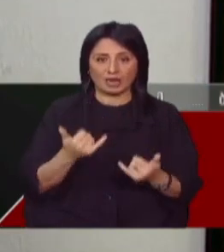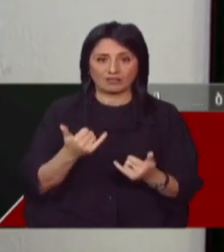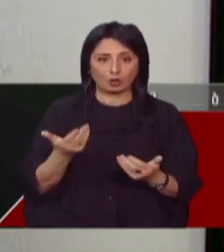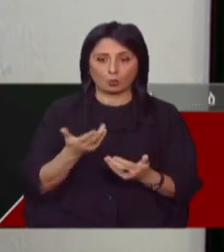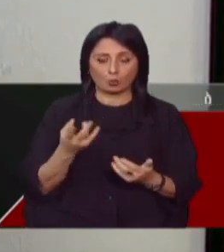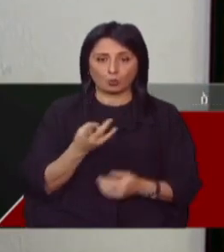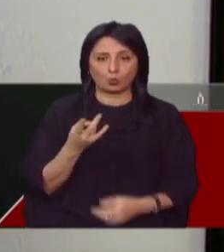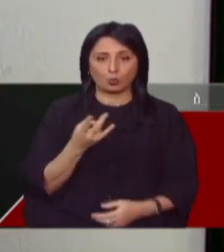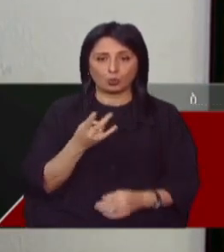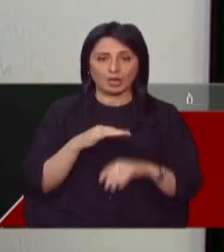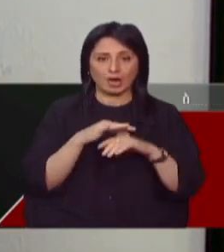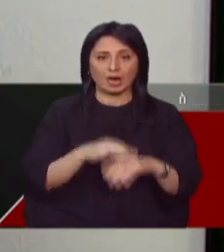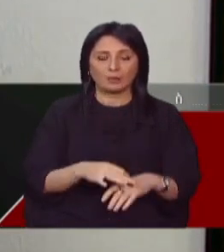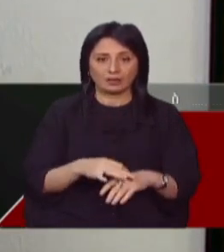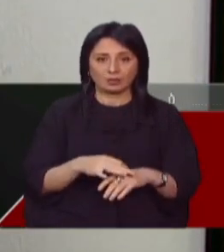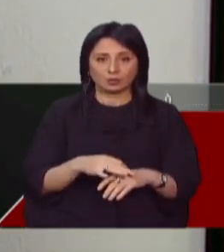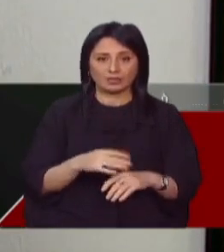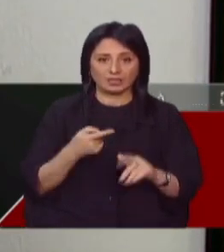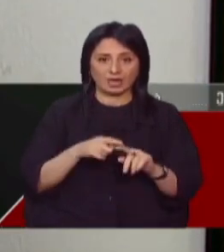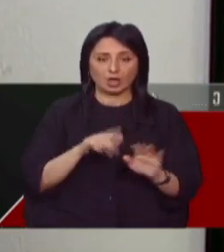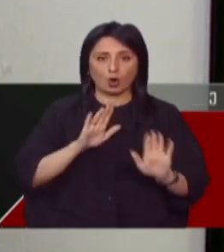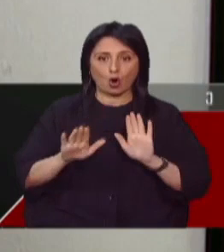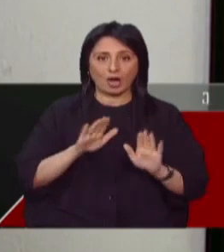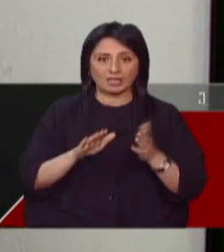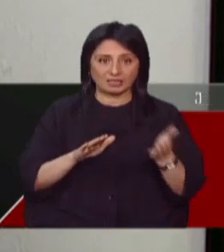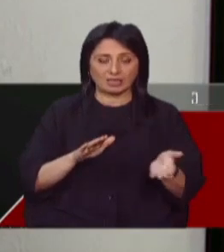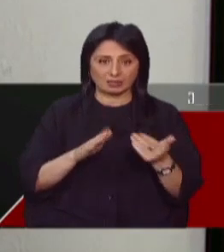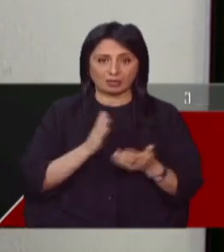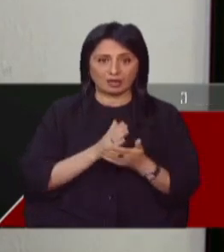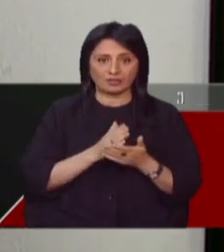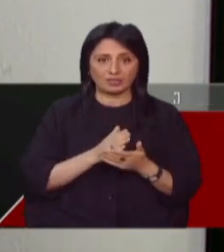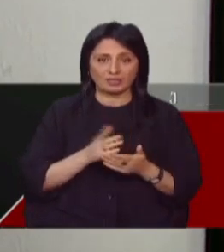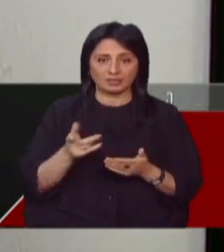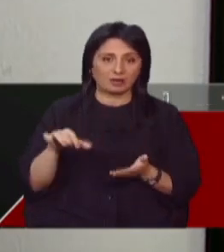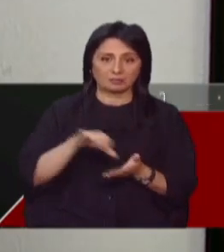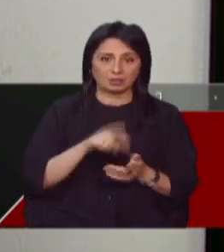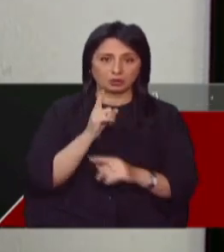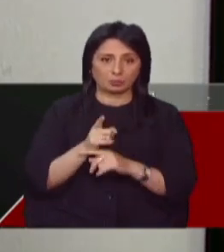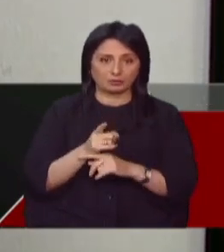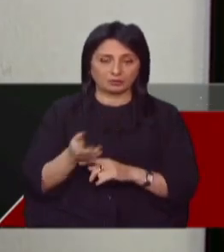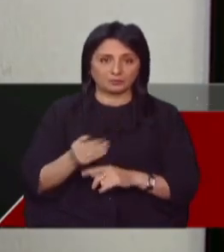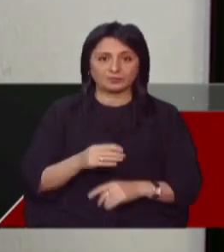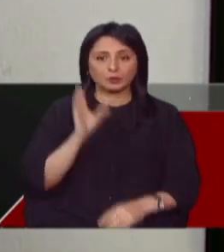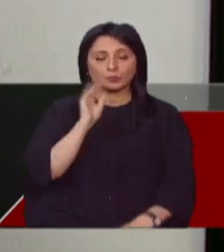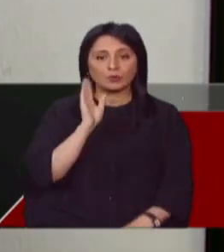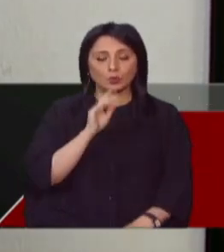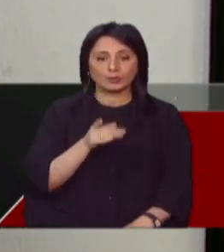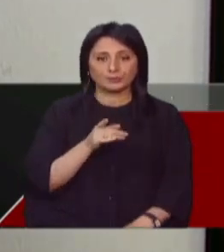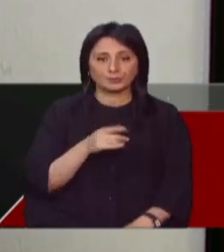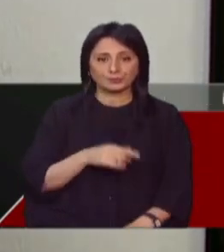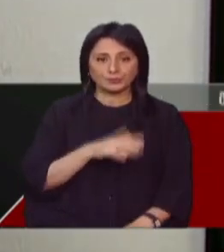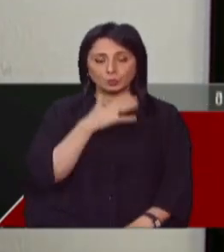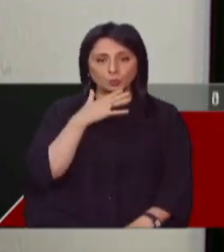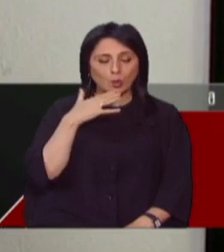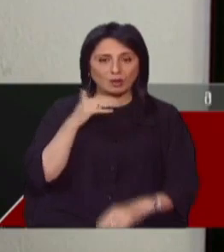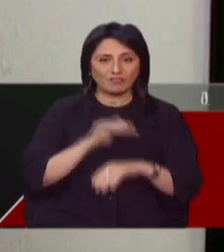რომელიც უნდა გაიმართოს, იგი არის ორგანიზატორი და ერთ-ერთი ასე ვთქვათ მასპინძელი, თუ შეიძლება ითქვას. როდესაც